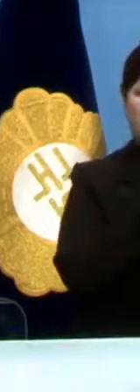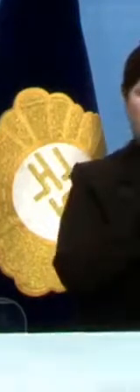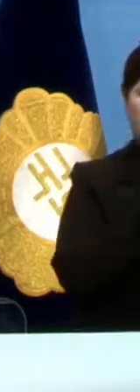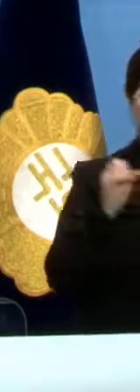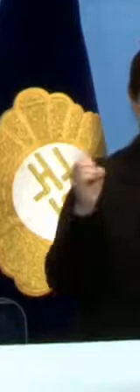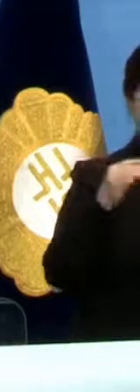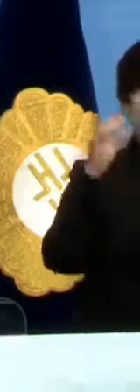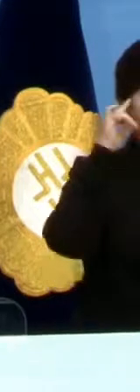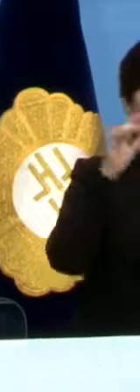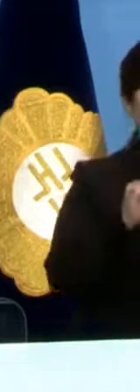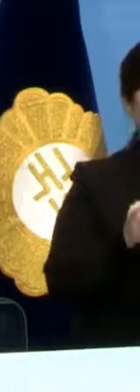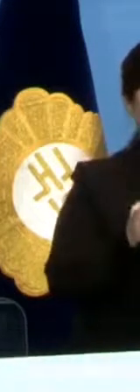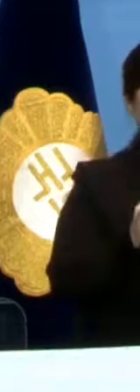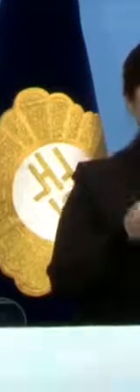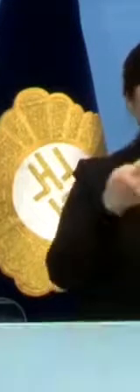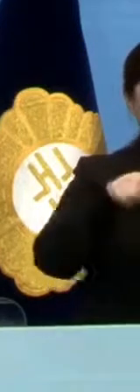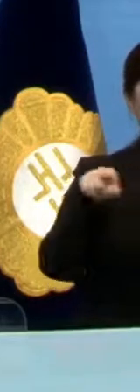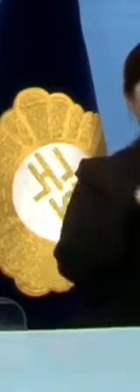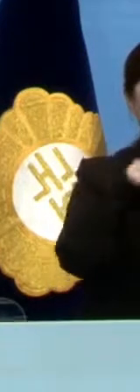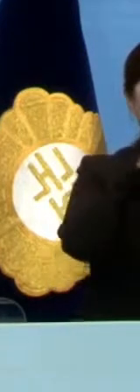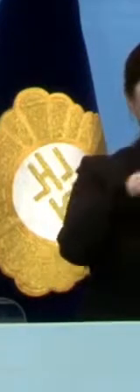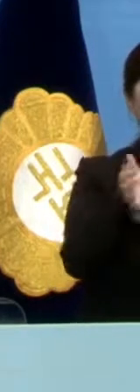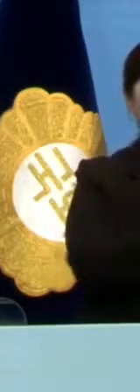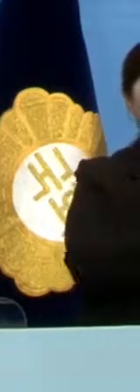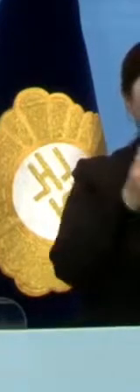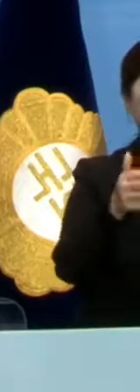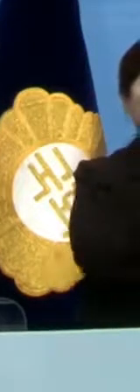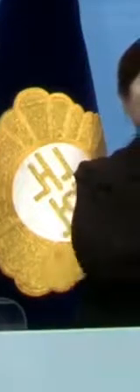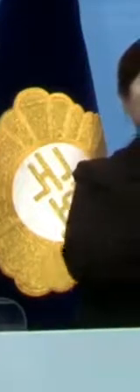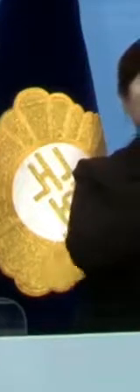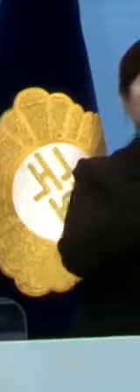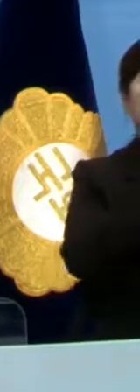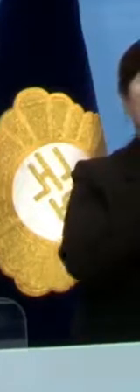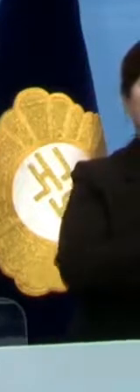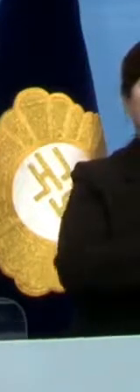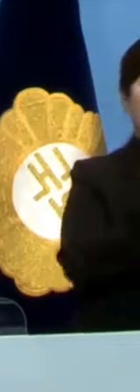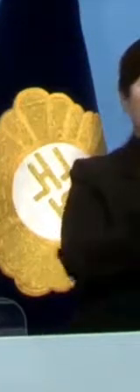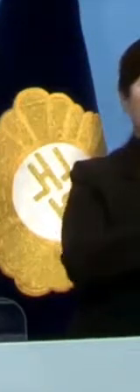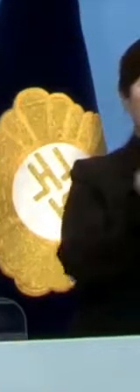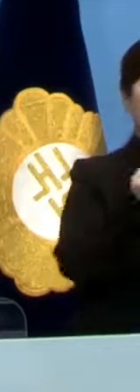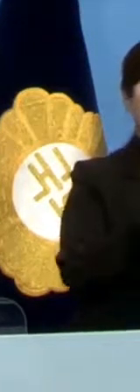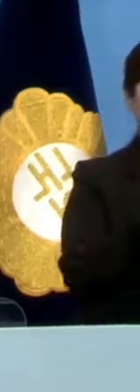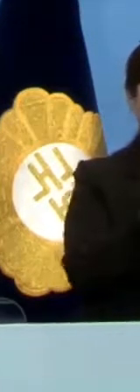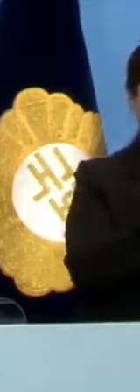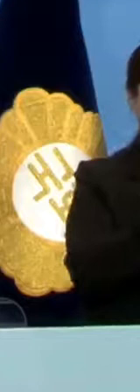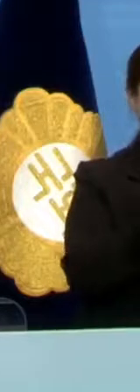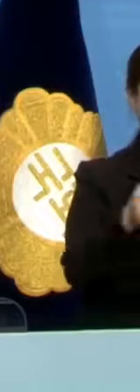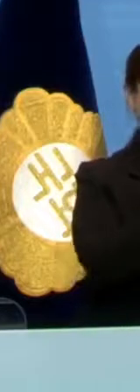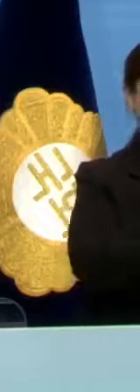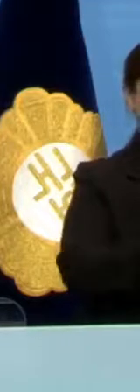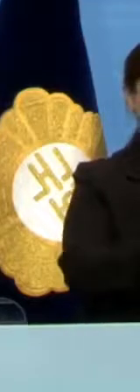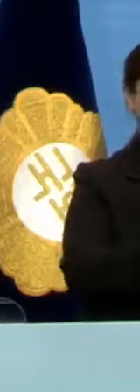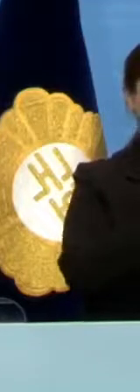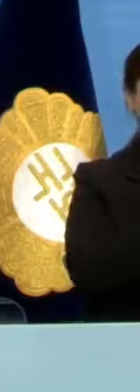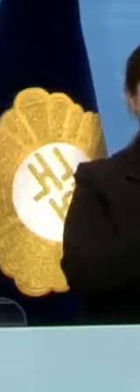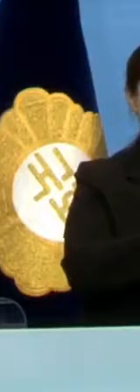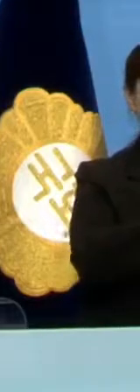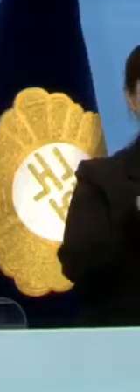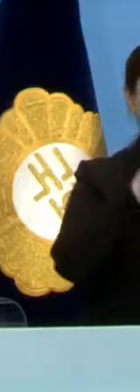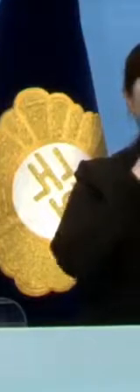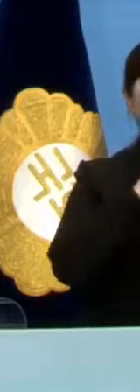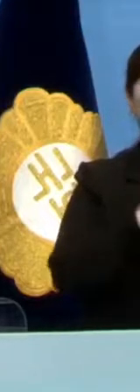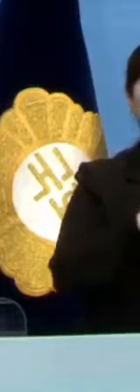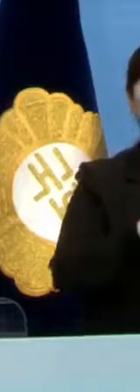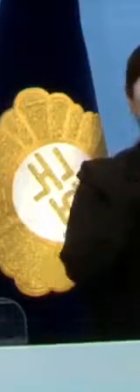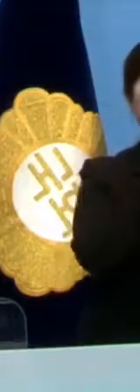지금 저희 더불어민주당 국회의원 중에는 부산에 현역 의원이 세 분밖에 안 계십니다. 그래서 이 세